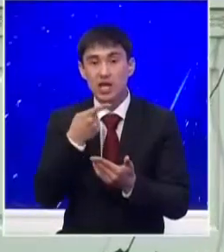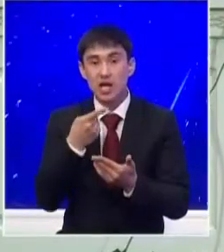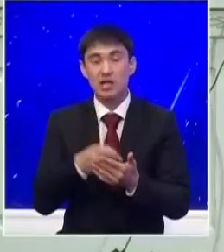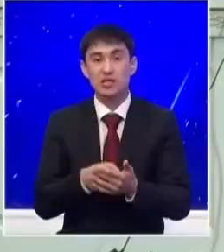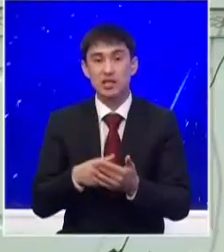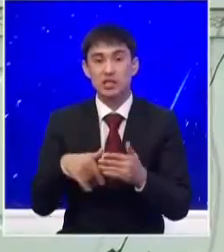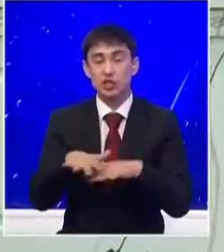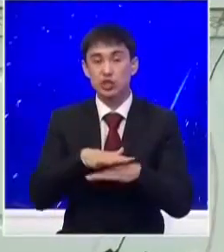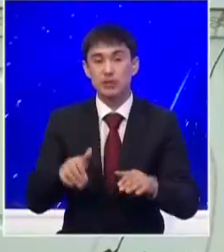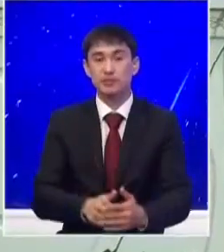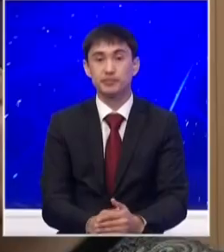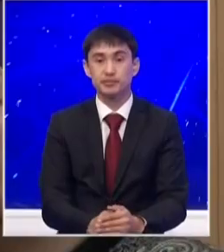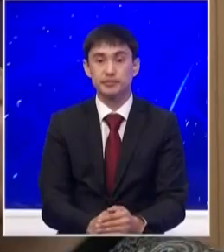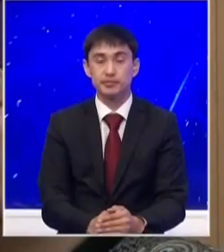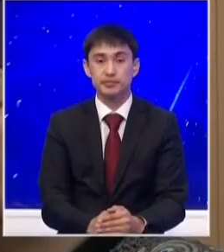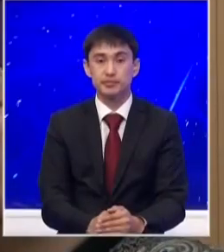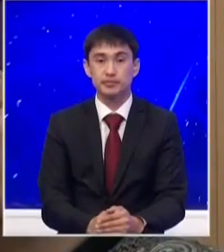негодуют жители